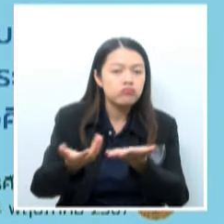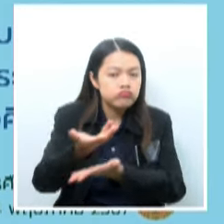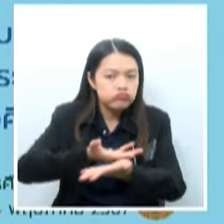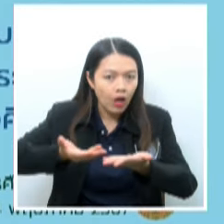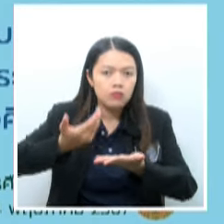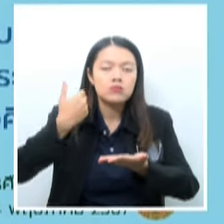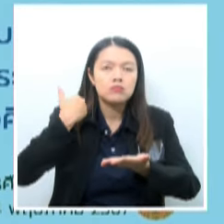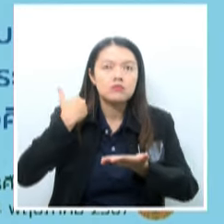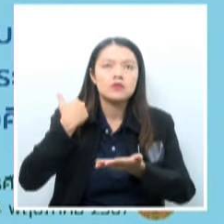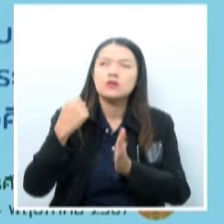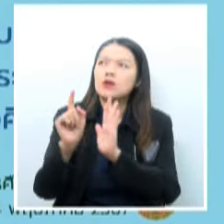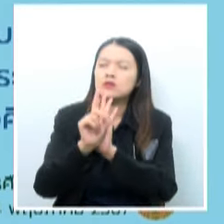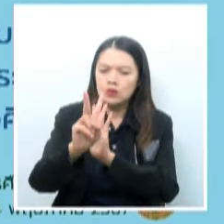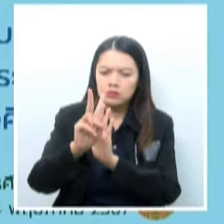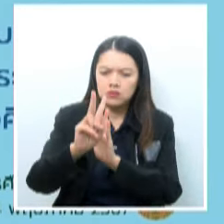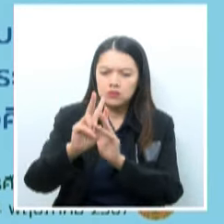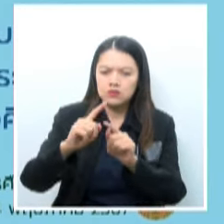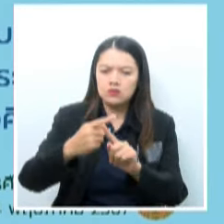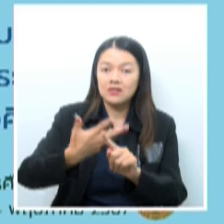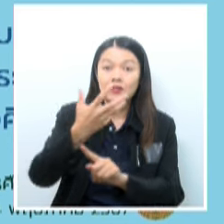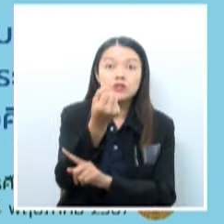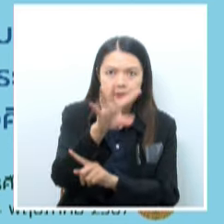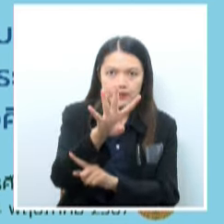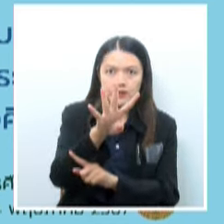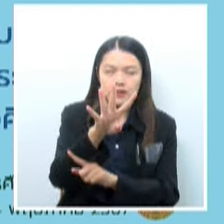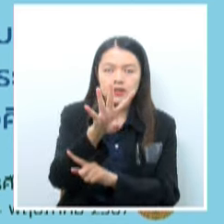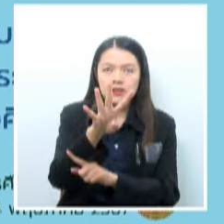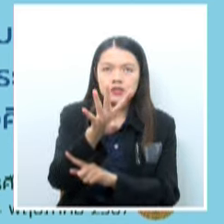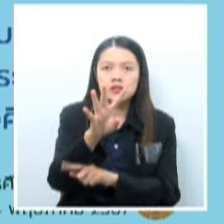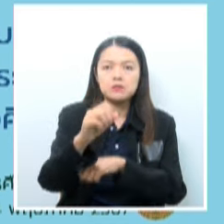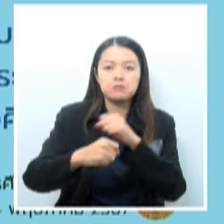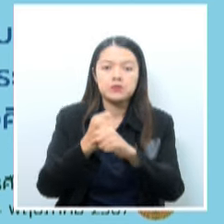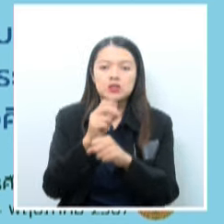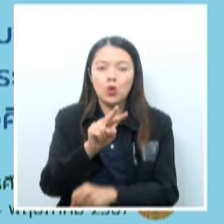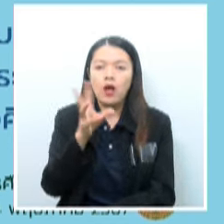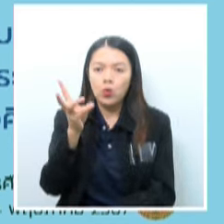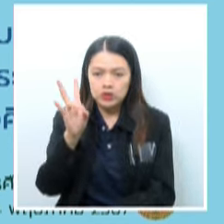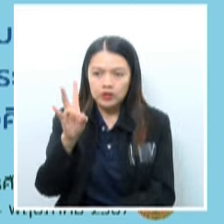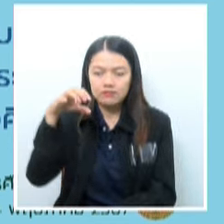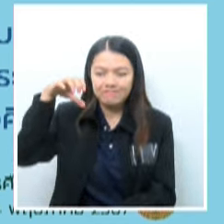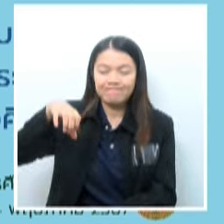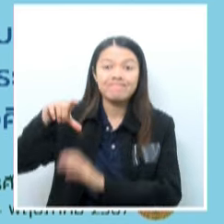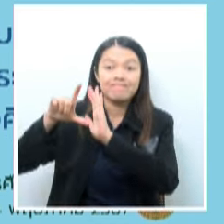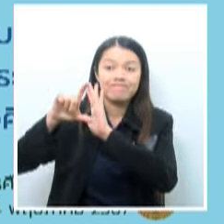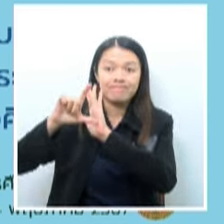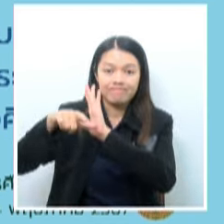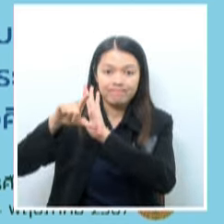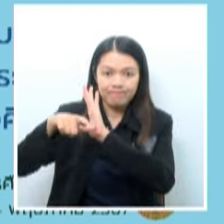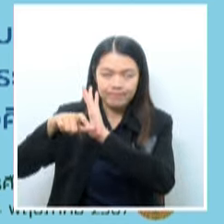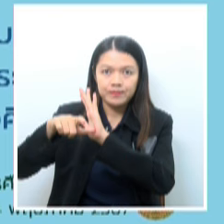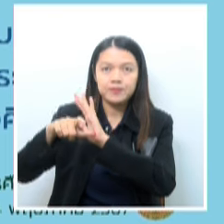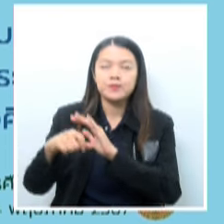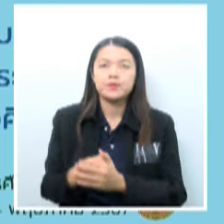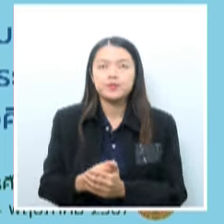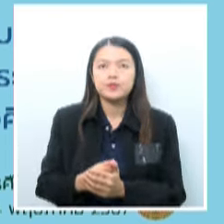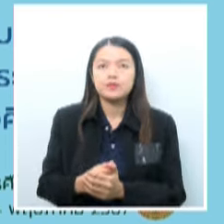ณาครั้งที่2ในวันที่14พฤษภาคมพุทธศักราช2567ณสำนักงานเลขาธิการสภาการศึกษาโดย